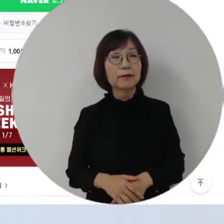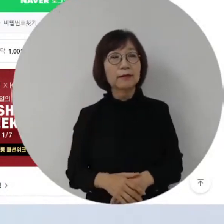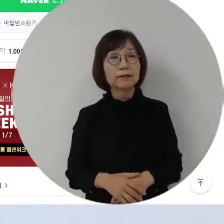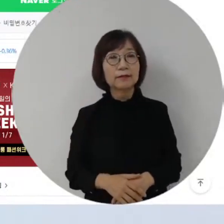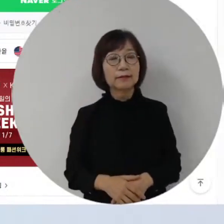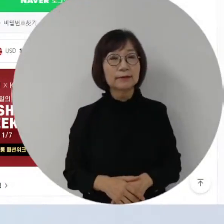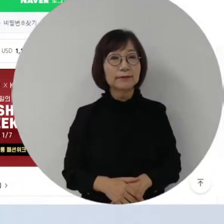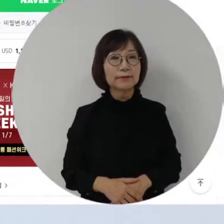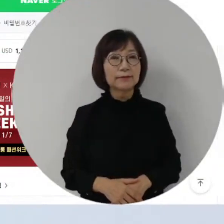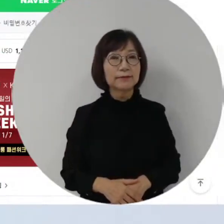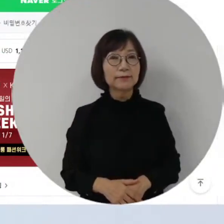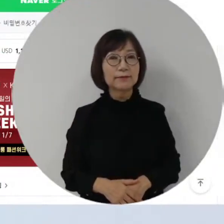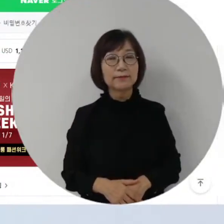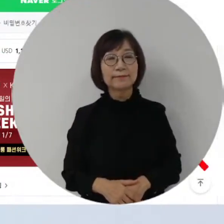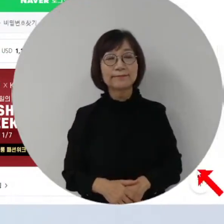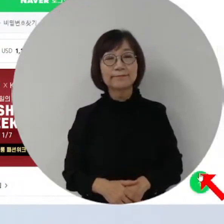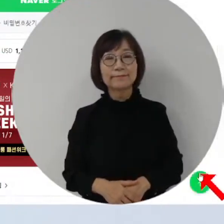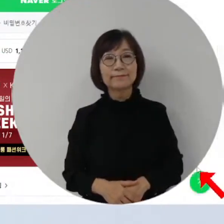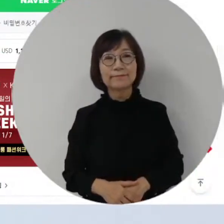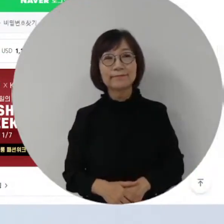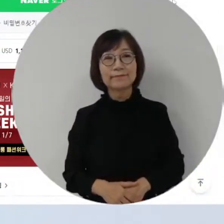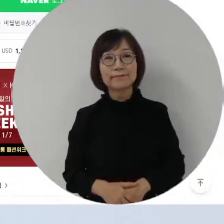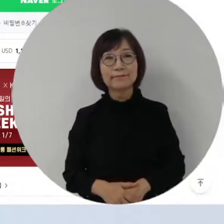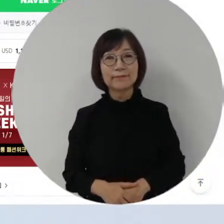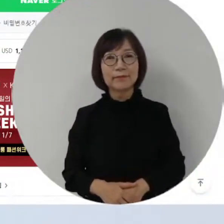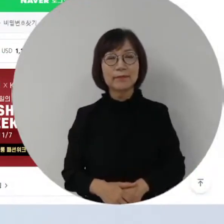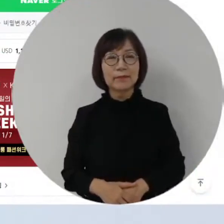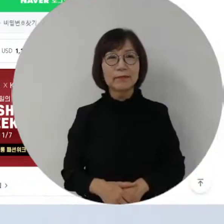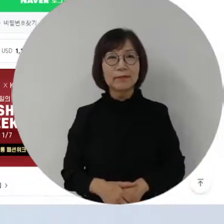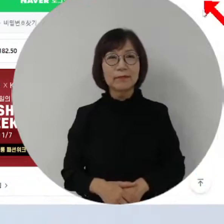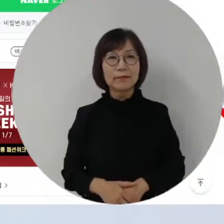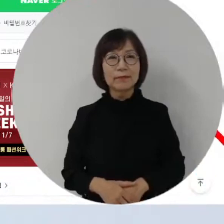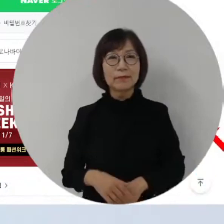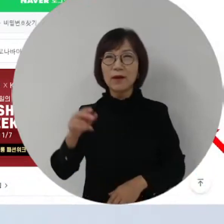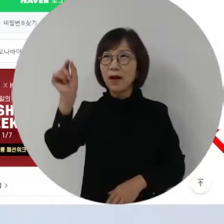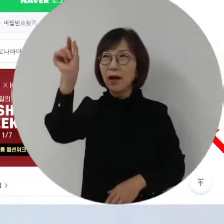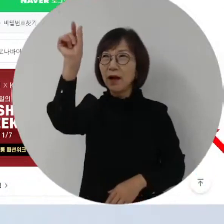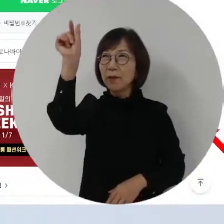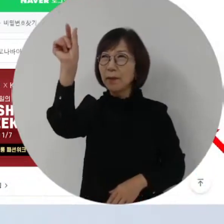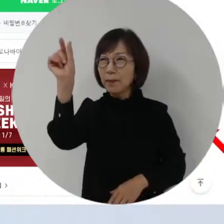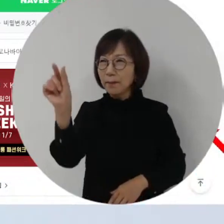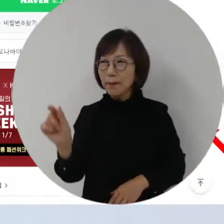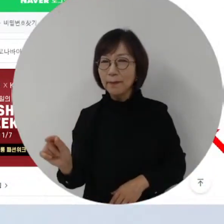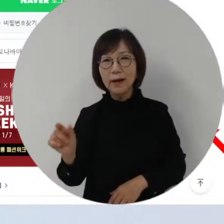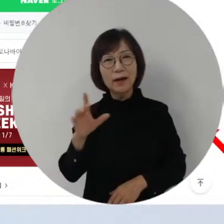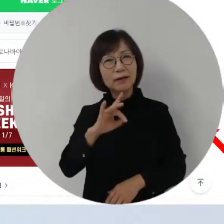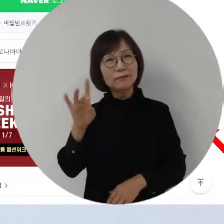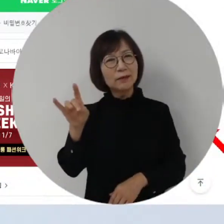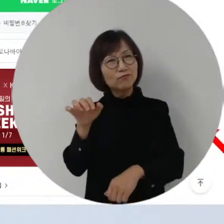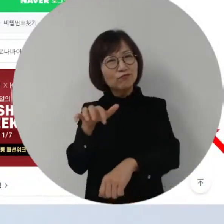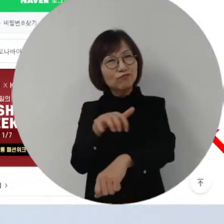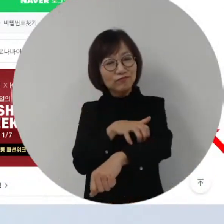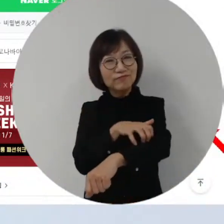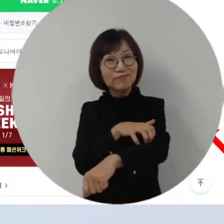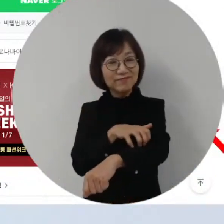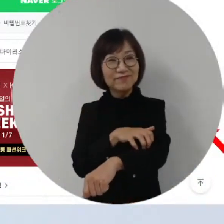그랬더니 사이드바가 사라졌어요. 조금 불편할 때가 있어요. 이 부분이 없던 게 있기 때문에.